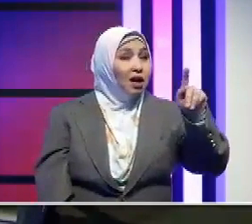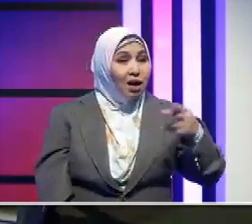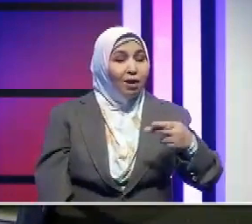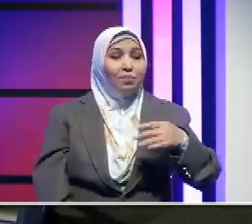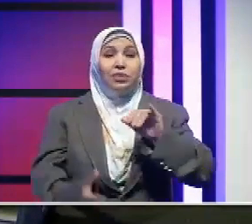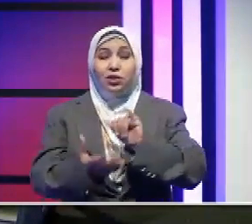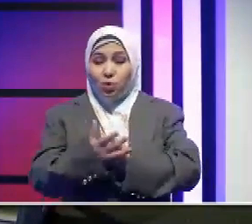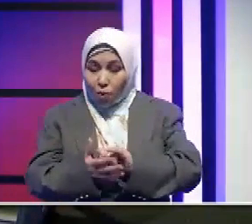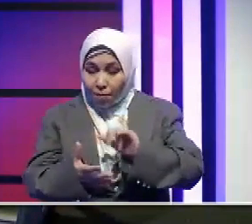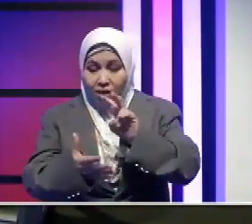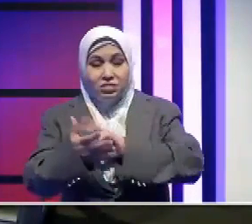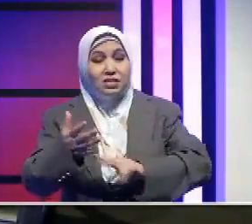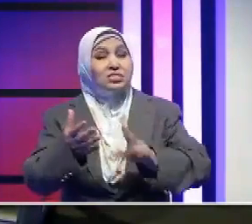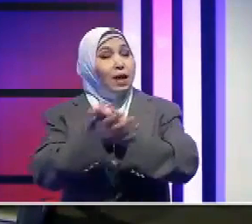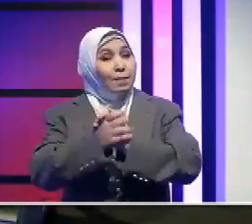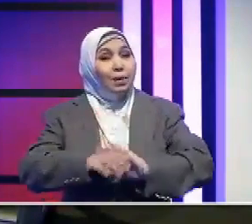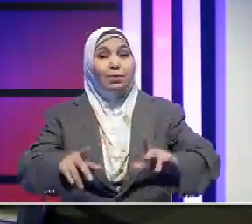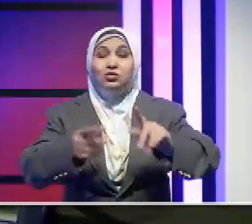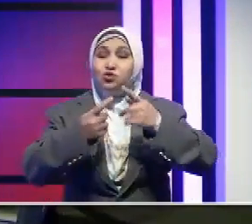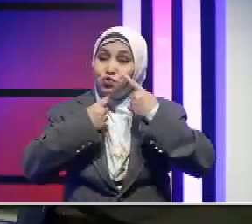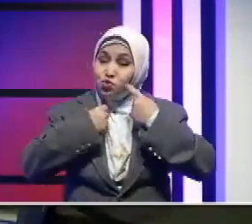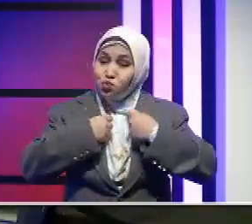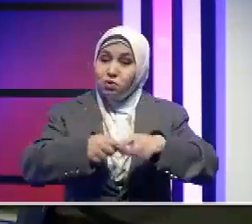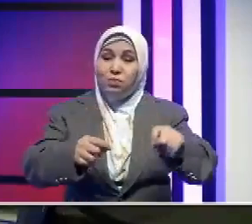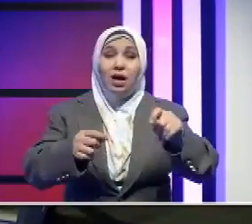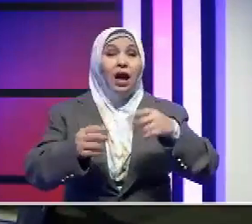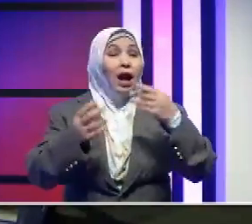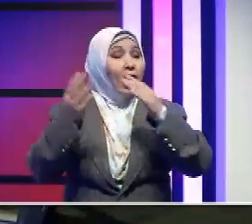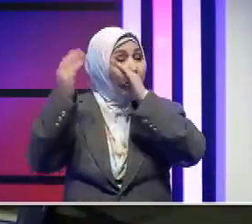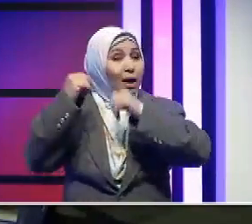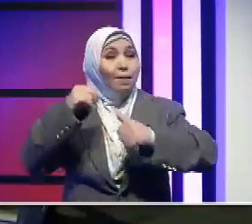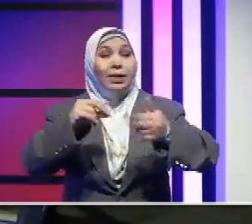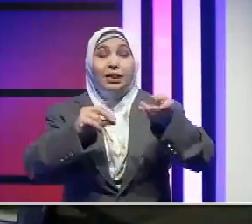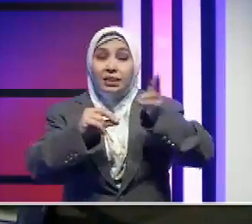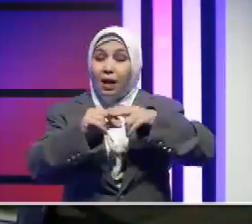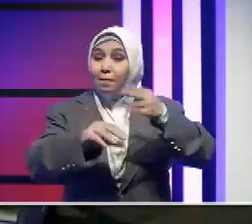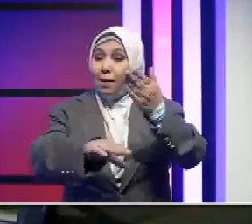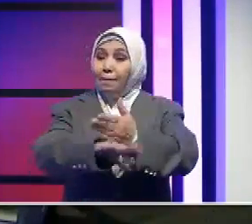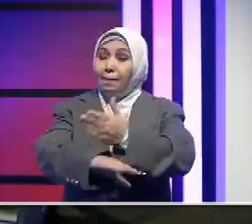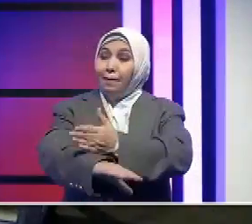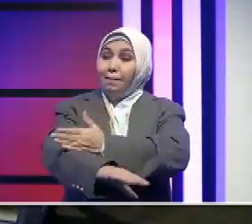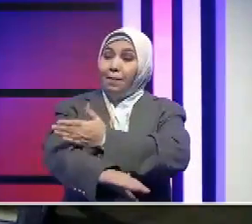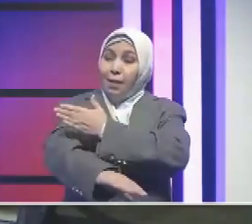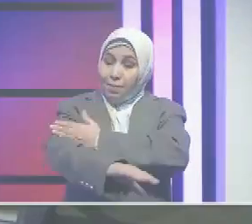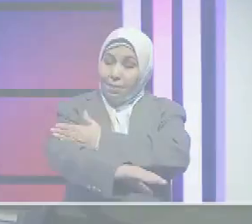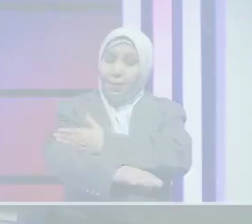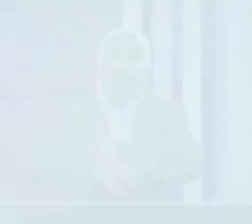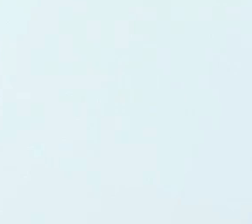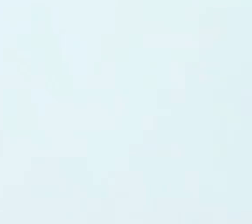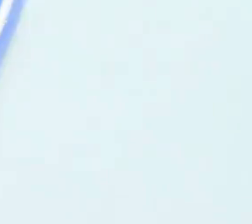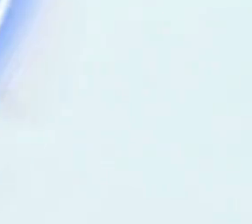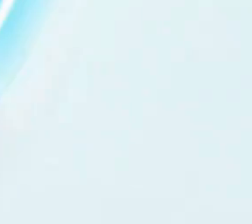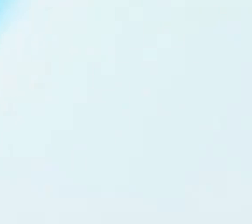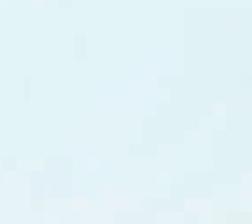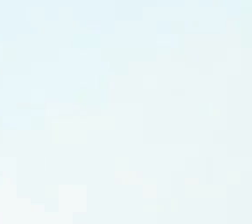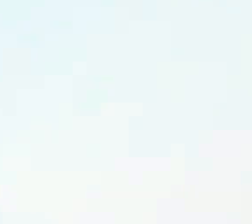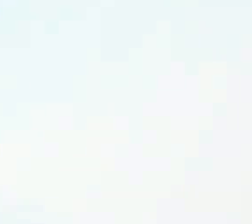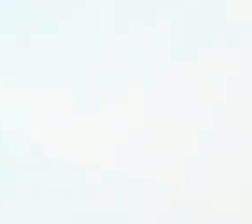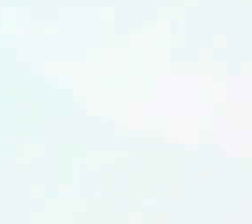Betul Safas. Selamat mencuba insya-Allah. Wallahu a'lam. Moga bertambah baik bacaan Al-Quran kita. Amin ya rabbal alamin. Terus belajar insya-Allah.